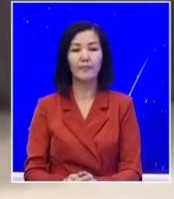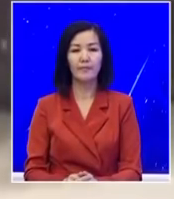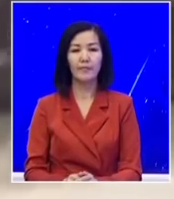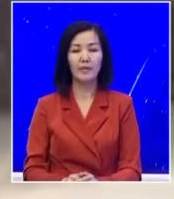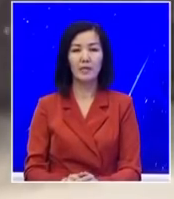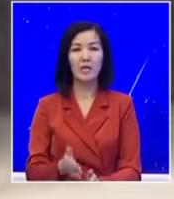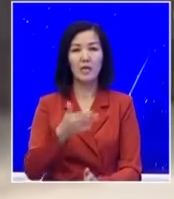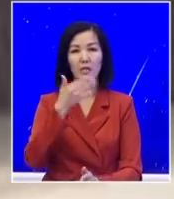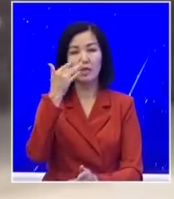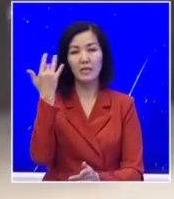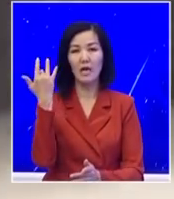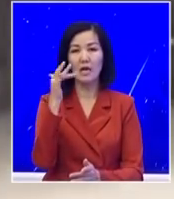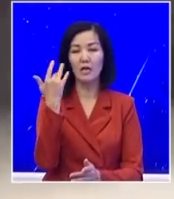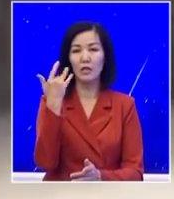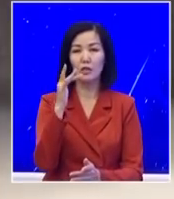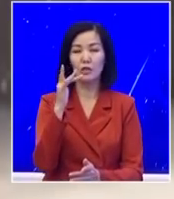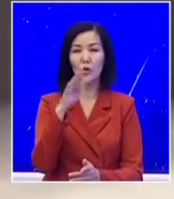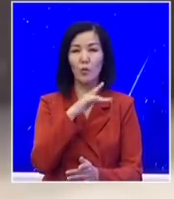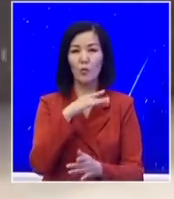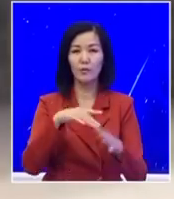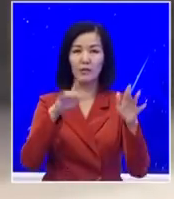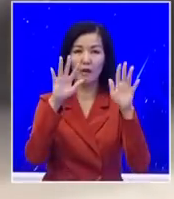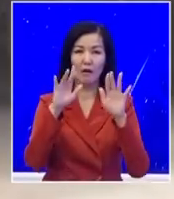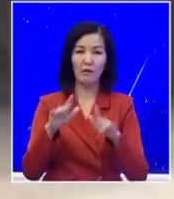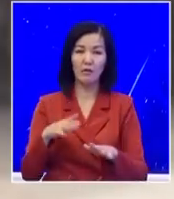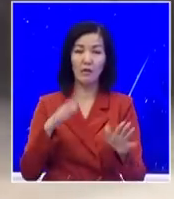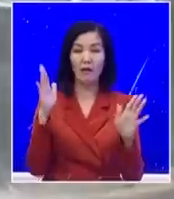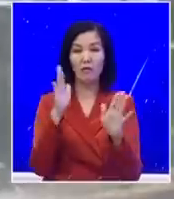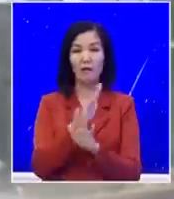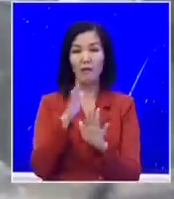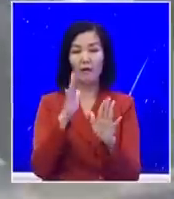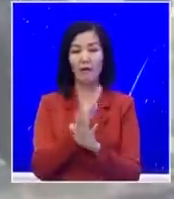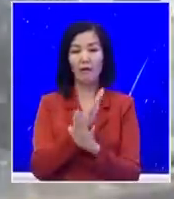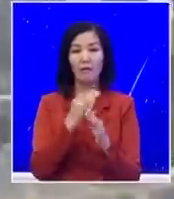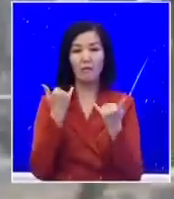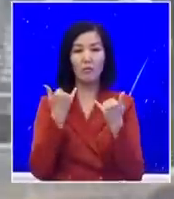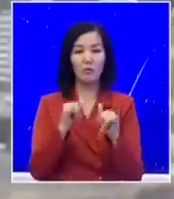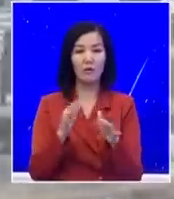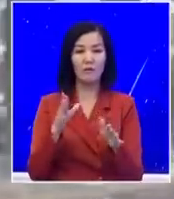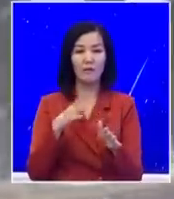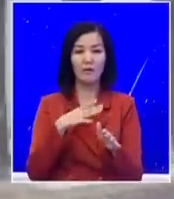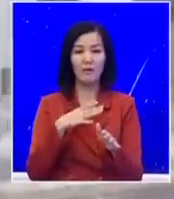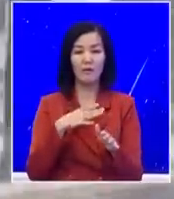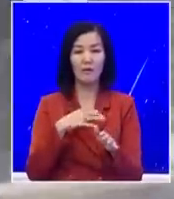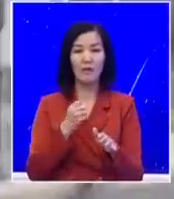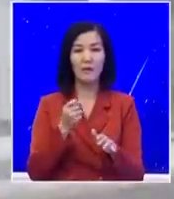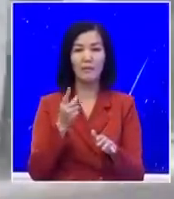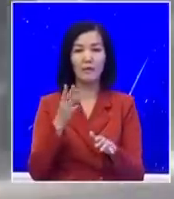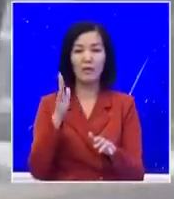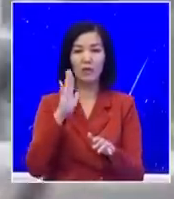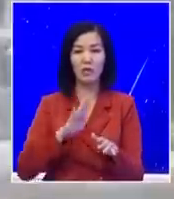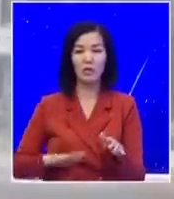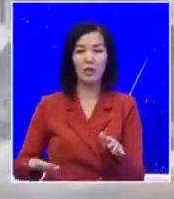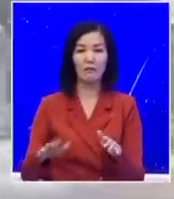Жазды күні Ақыштың бірнеше штаты қарастында қалды. Табиғаттың тосын сыйы Монтана, Айдахо және Вайоминг